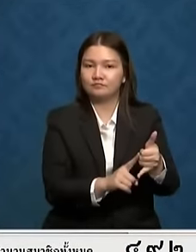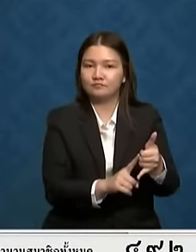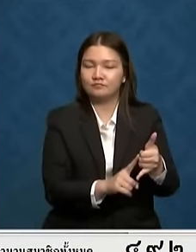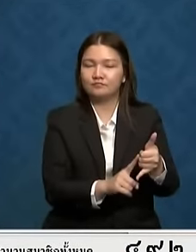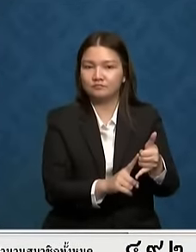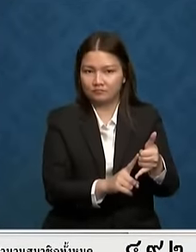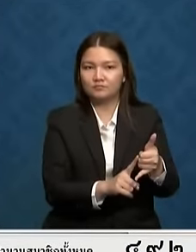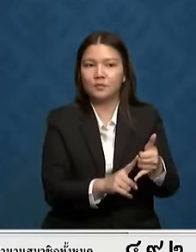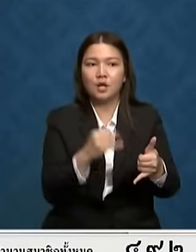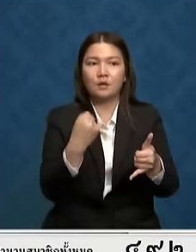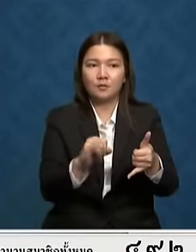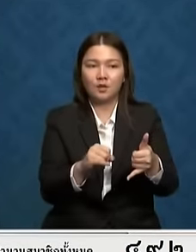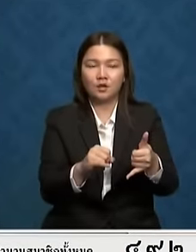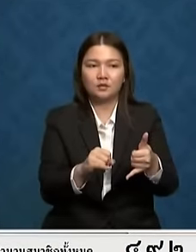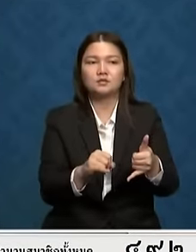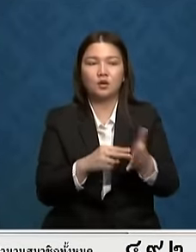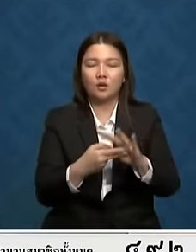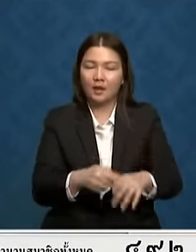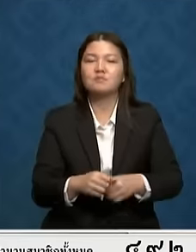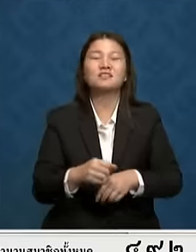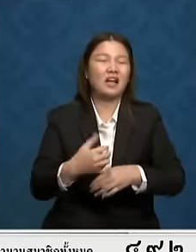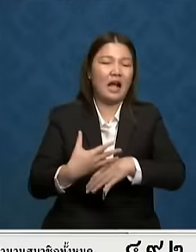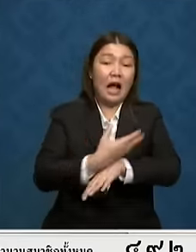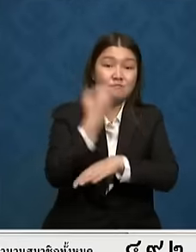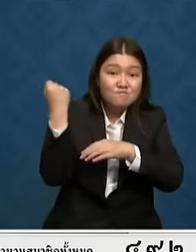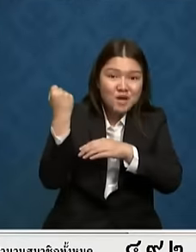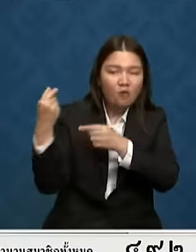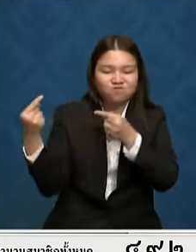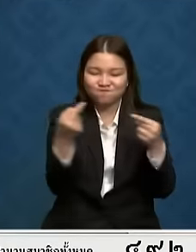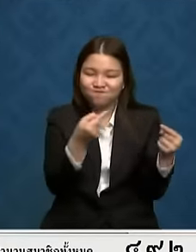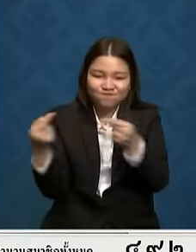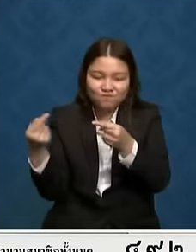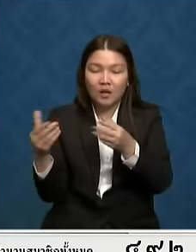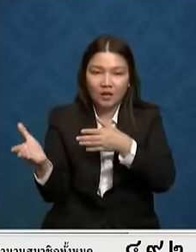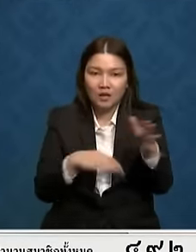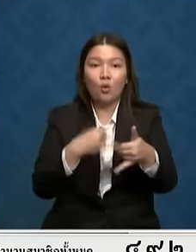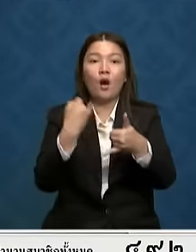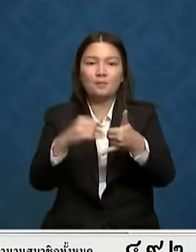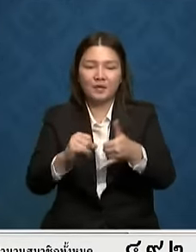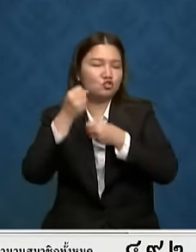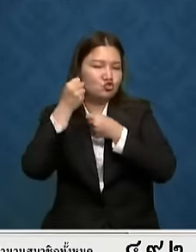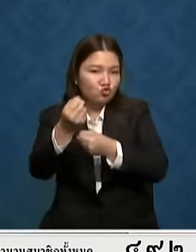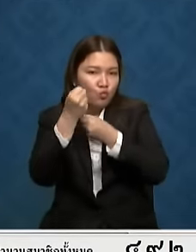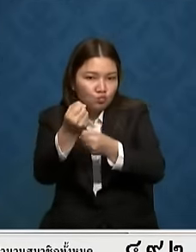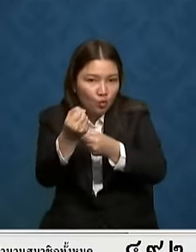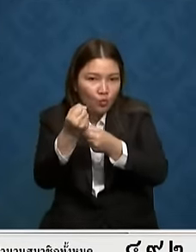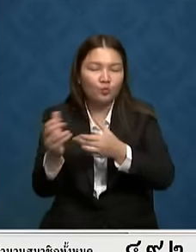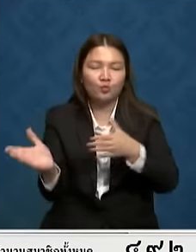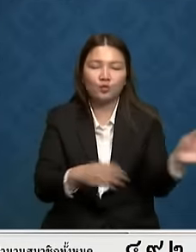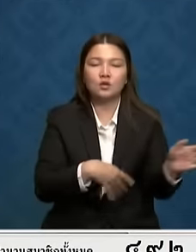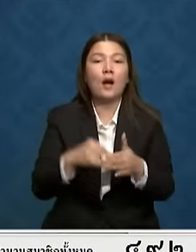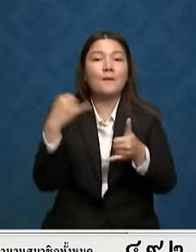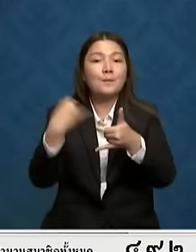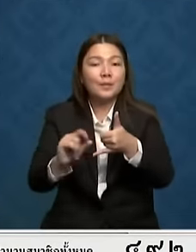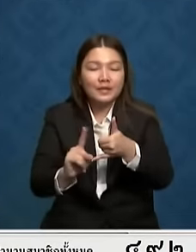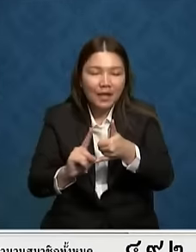ผิดที่อยู่บนพื้นฐานของการต่อสู้ทางการเมืองและมีความผิดเกี่ยวกับการชุมนุมความผิดเกี่ยวกับความมั่น